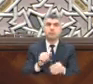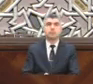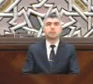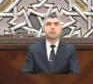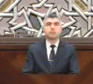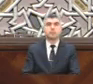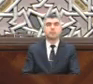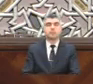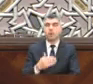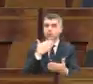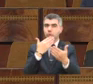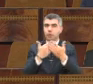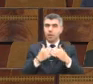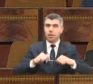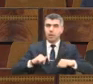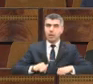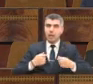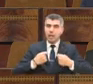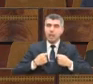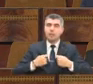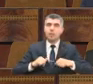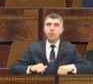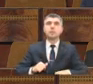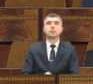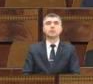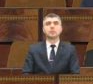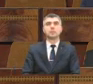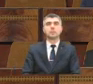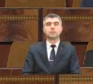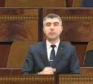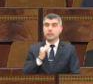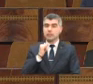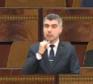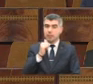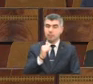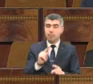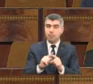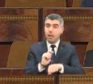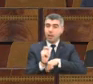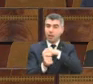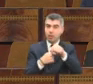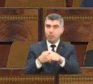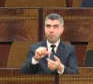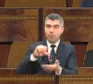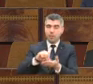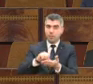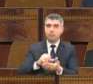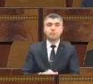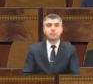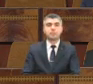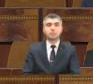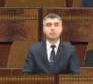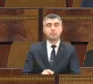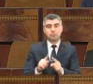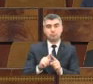شكرا سيد الرئيس. سيد الوزير المحترم، السيد الوزير المحترم، لا يخفى عليكم أن العالم القروي يعيش